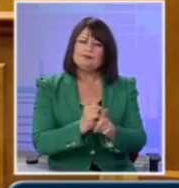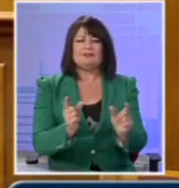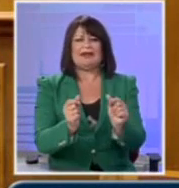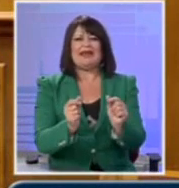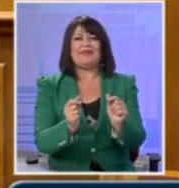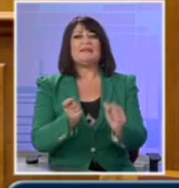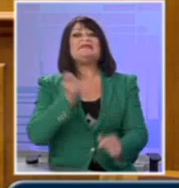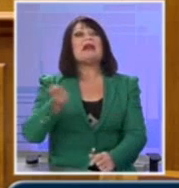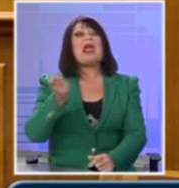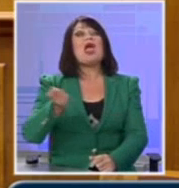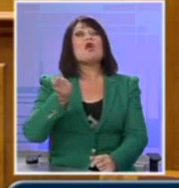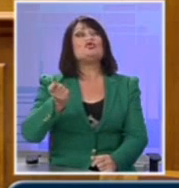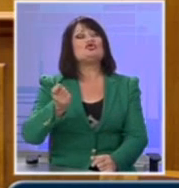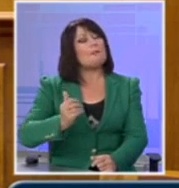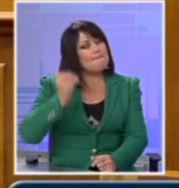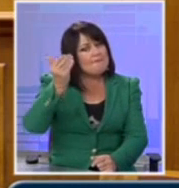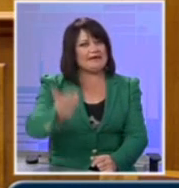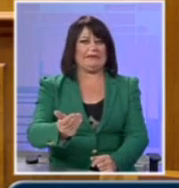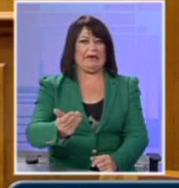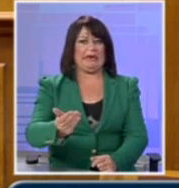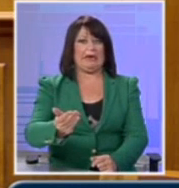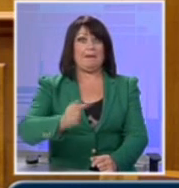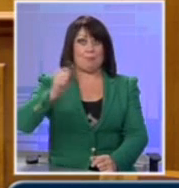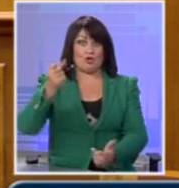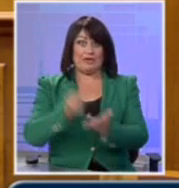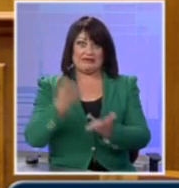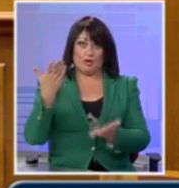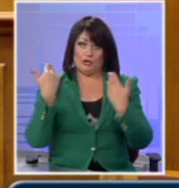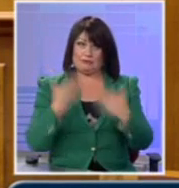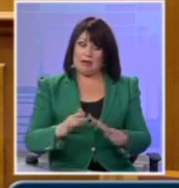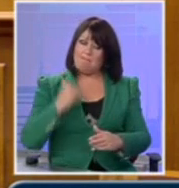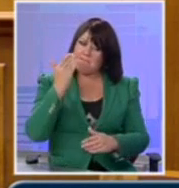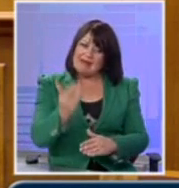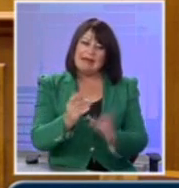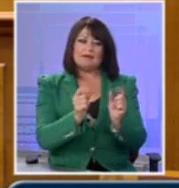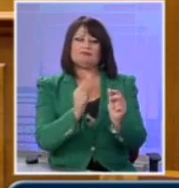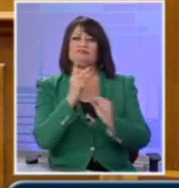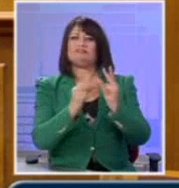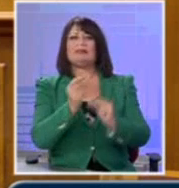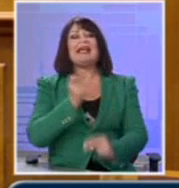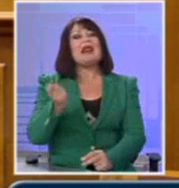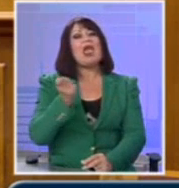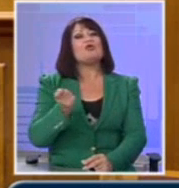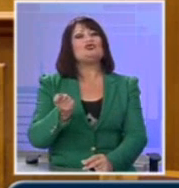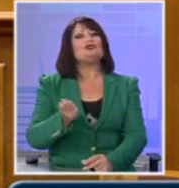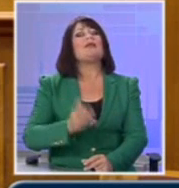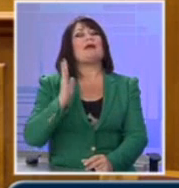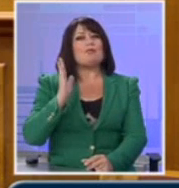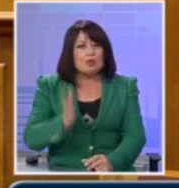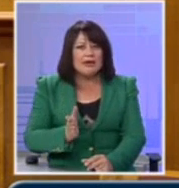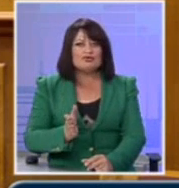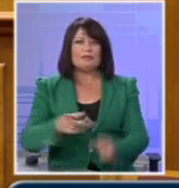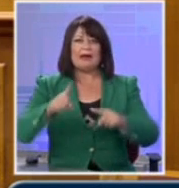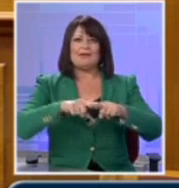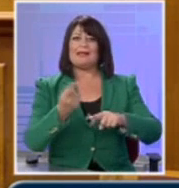του χρέους που θα ακολουθήσει το τέλος της πρώτης αξιολόγησης. Μία ρύθμιση που θα επιτρέψει στην